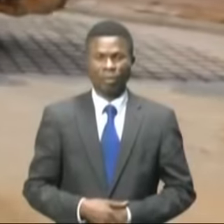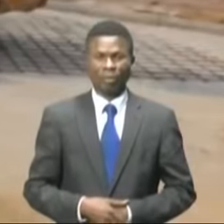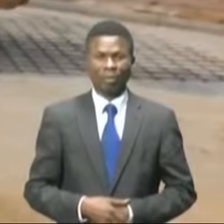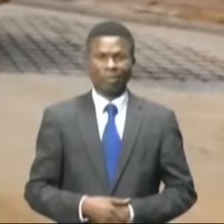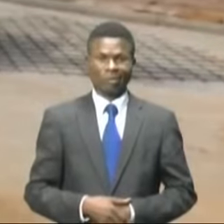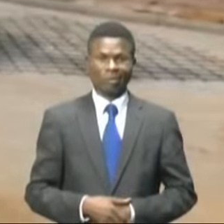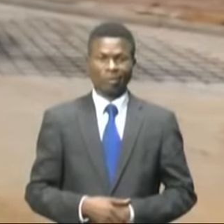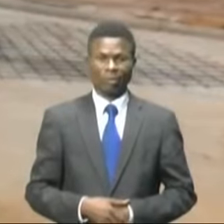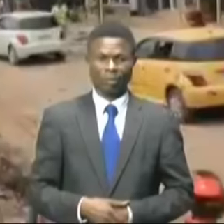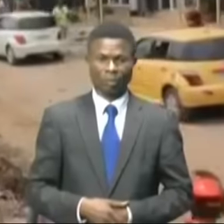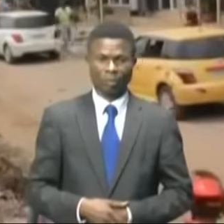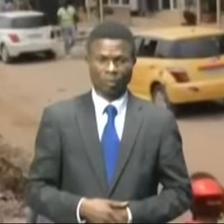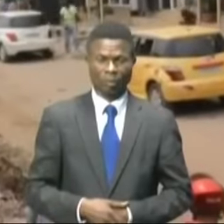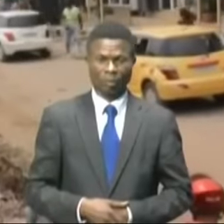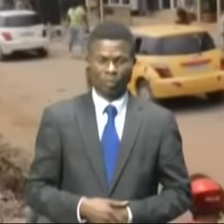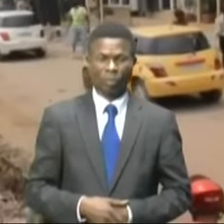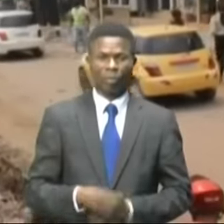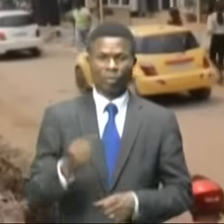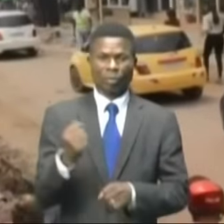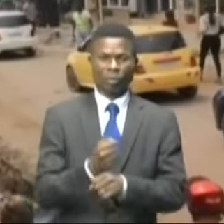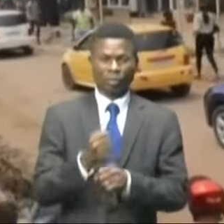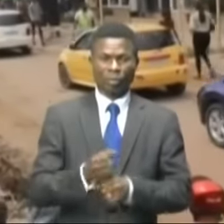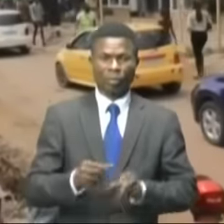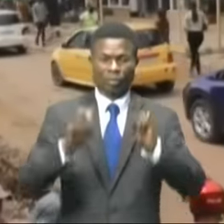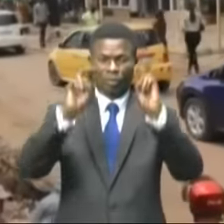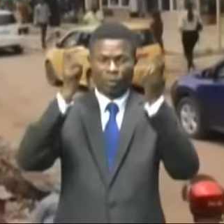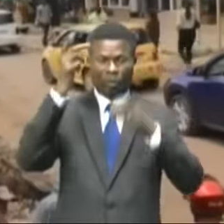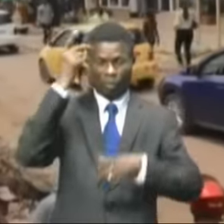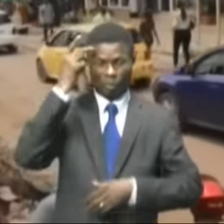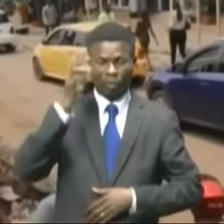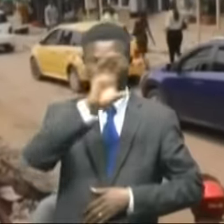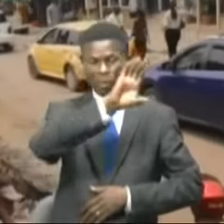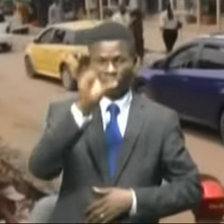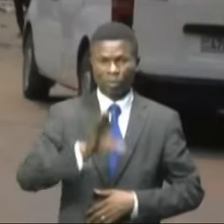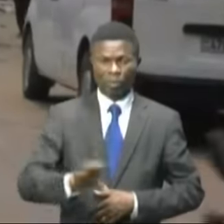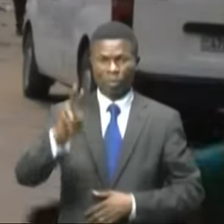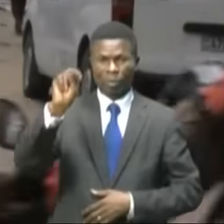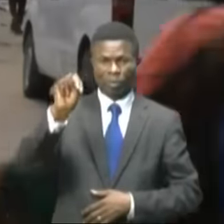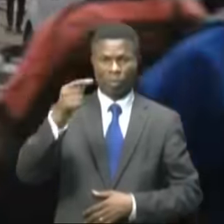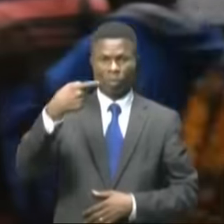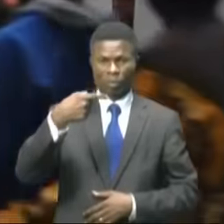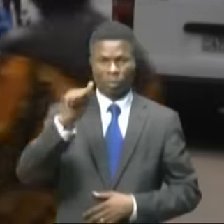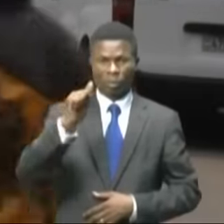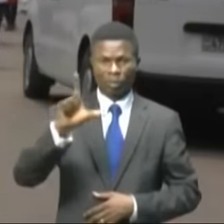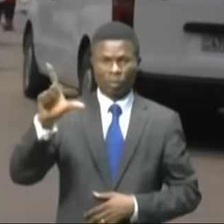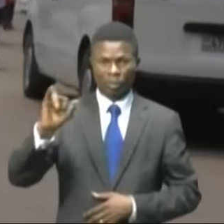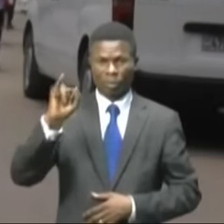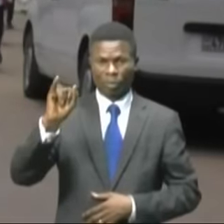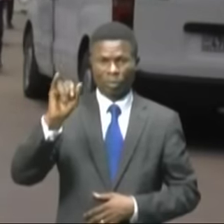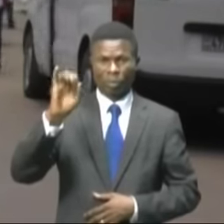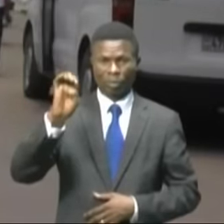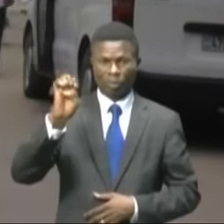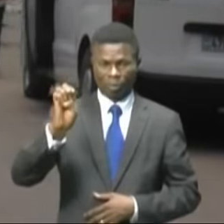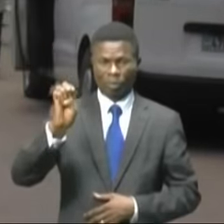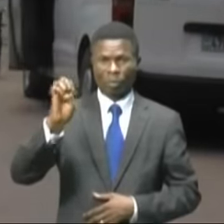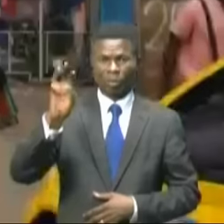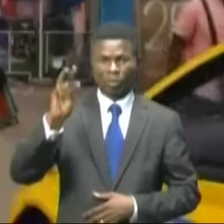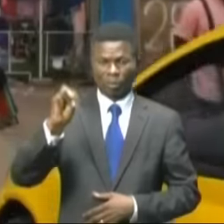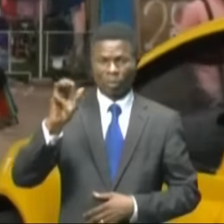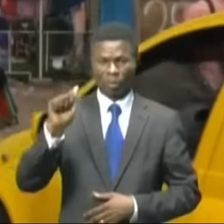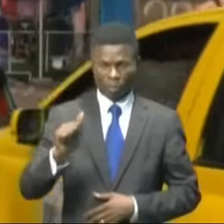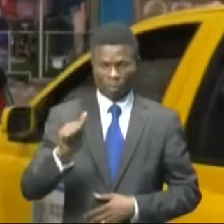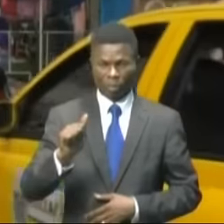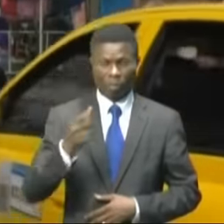Vers la fin des longues files de voitures sur l'avenue Nguma, dans la commune de Galema, tout porte à les croire au regard